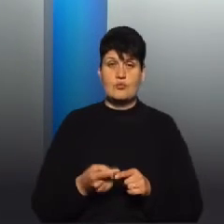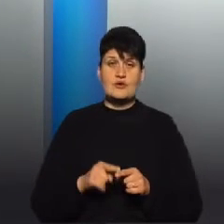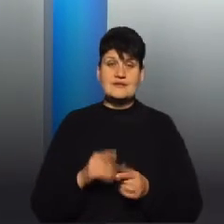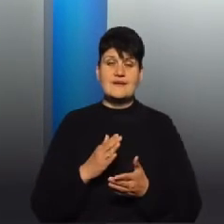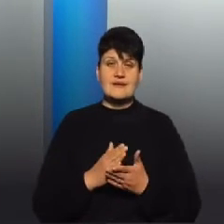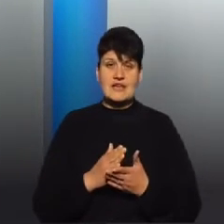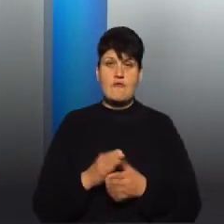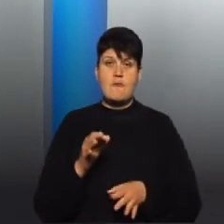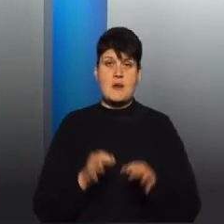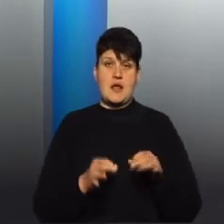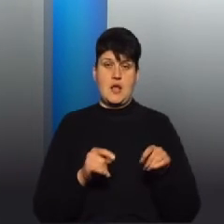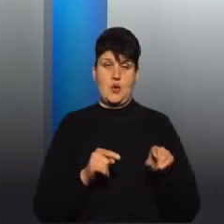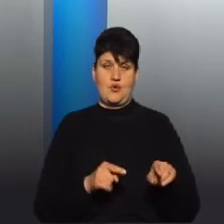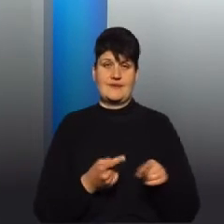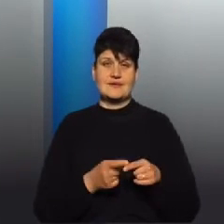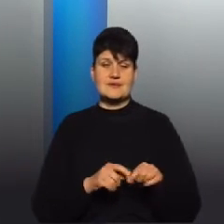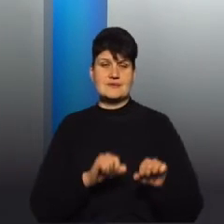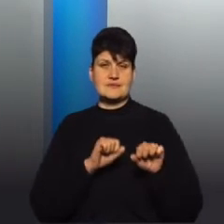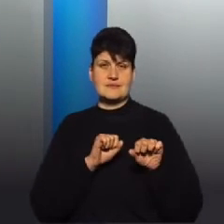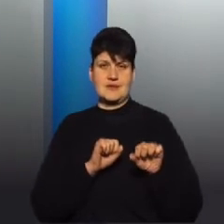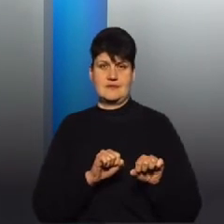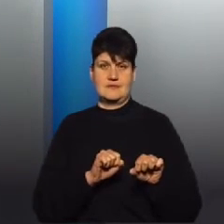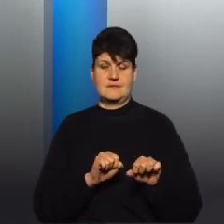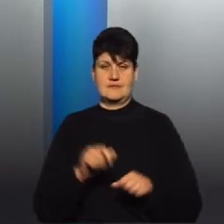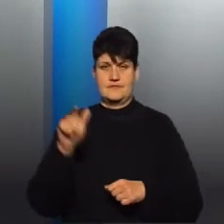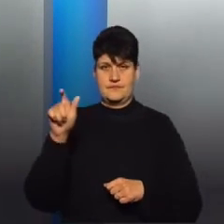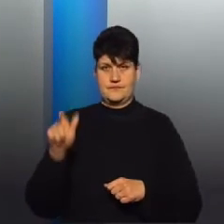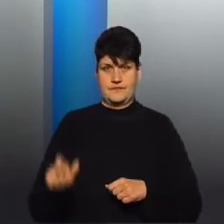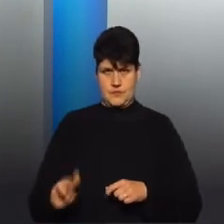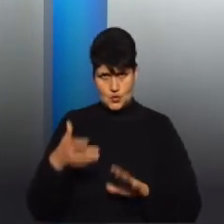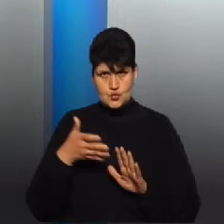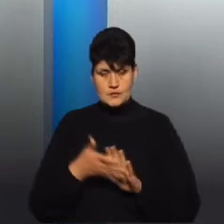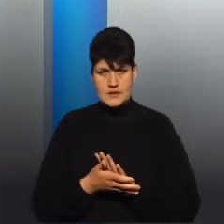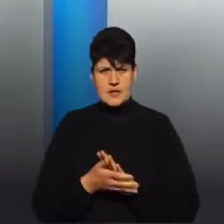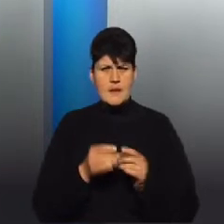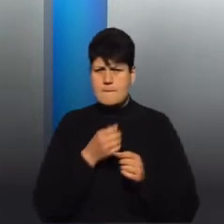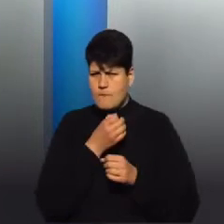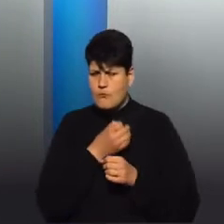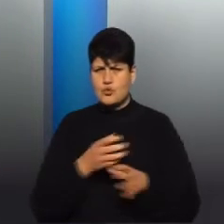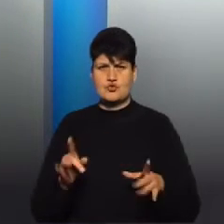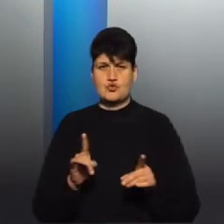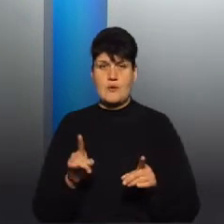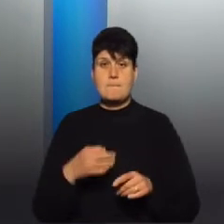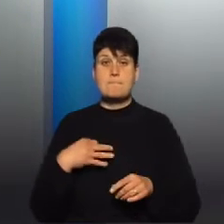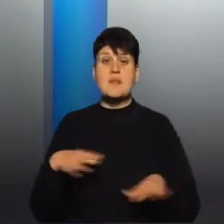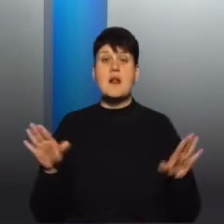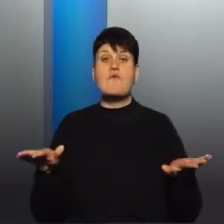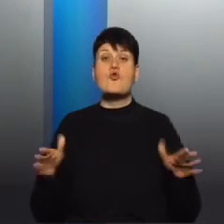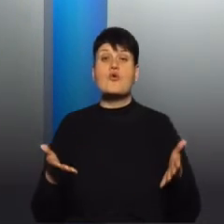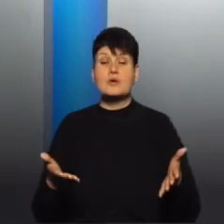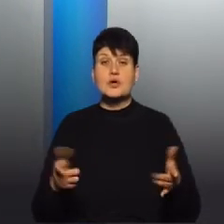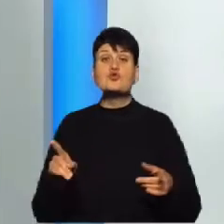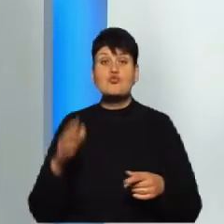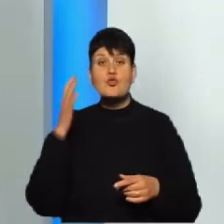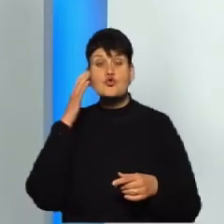захисні механізми людини, розумієте? І будь-що, білу ворону. Чому самі чорні ворони